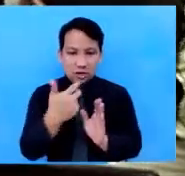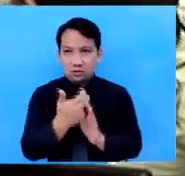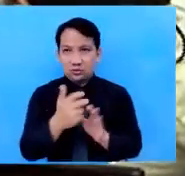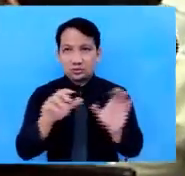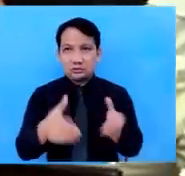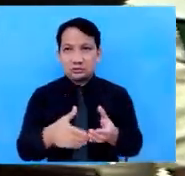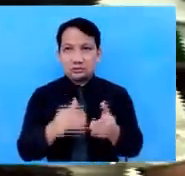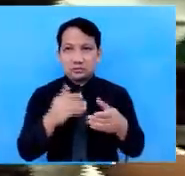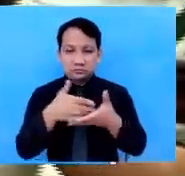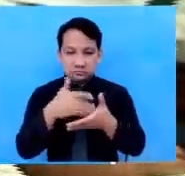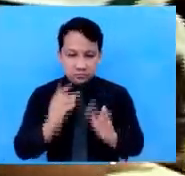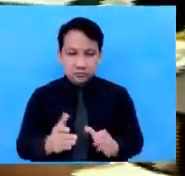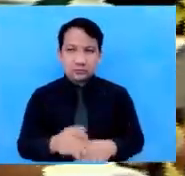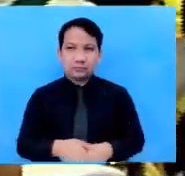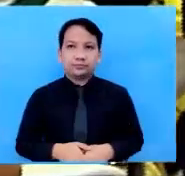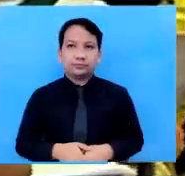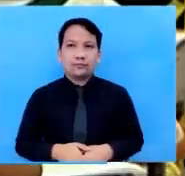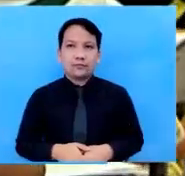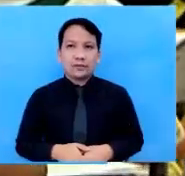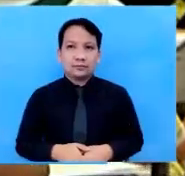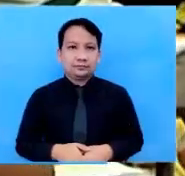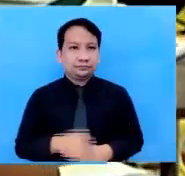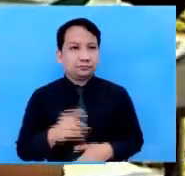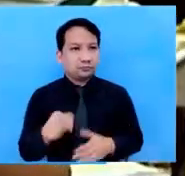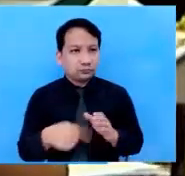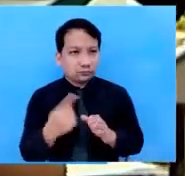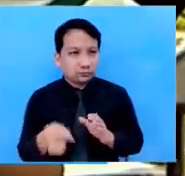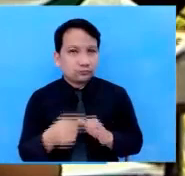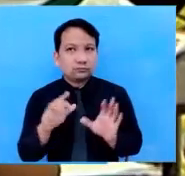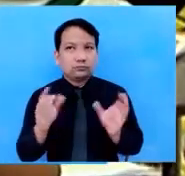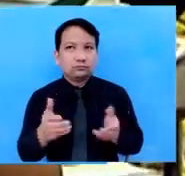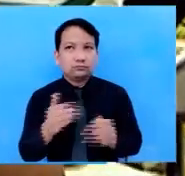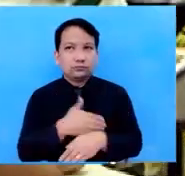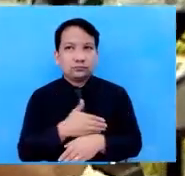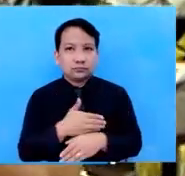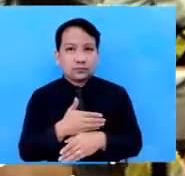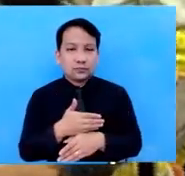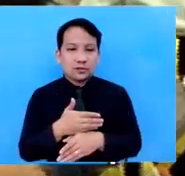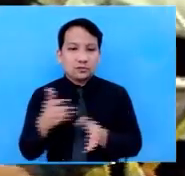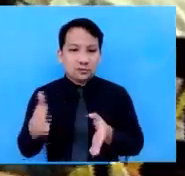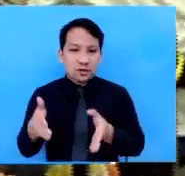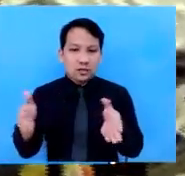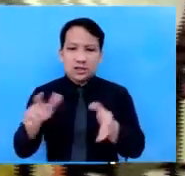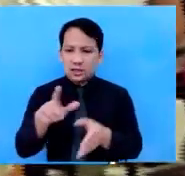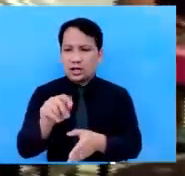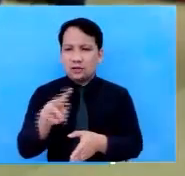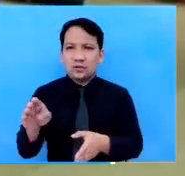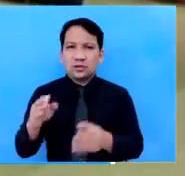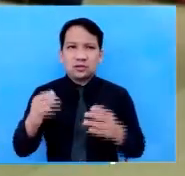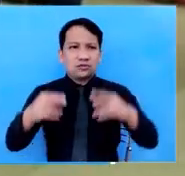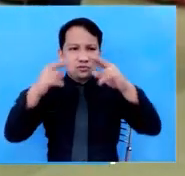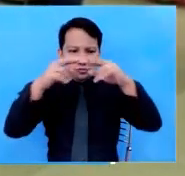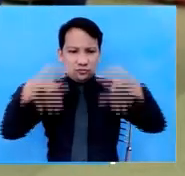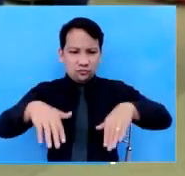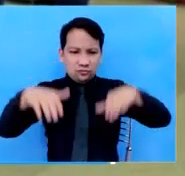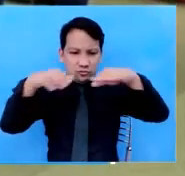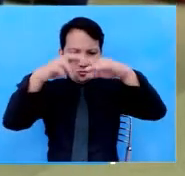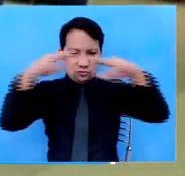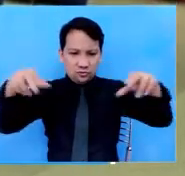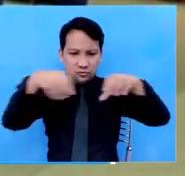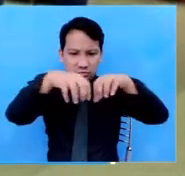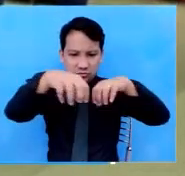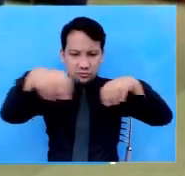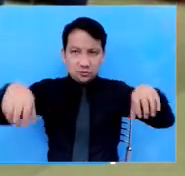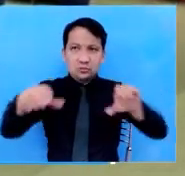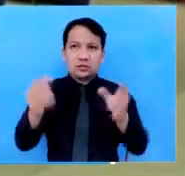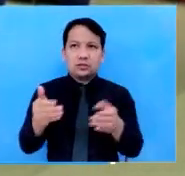estudyante. Tapos minsan ginagamit din nilang classroom yung hallway at yung roof deck nila, binubunga na nila. So doon din